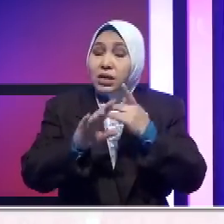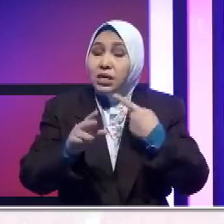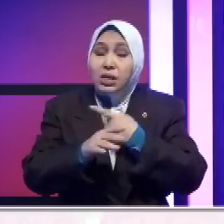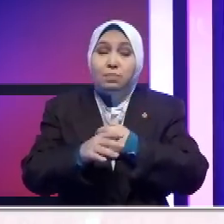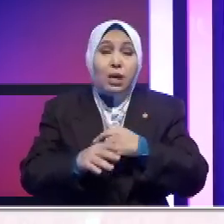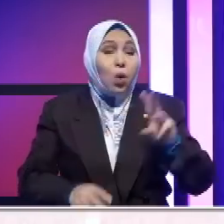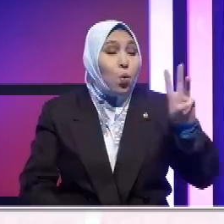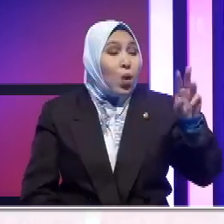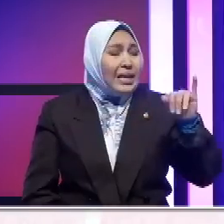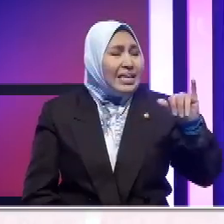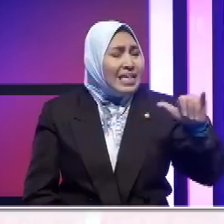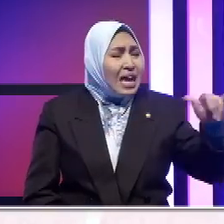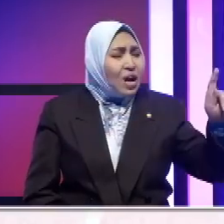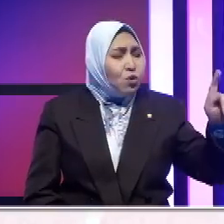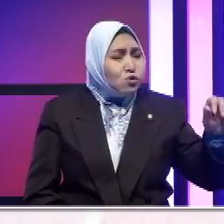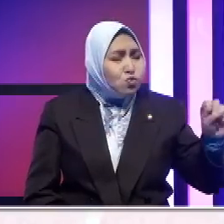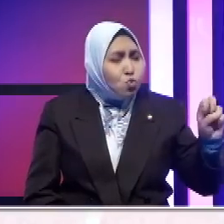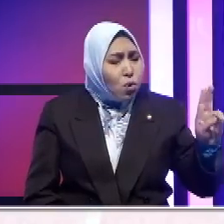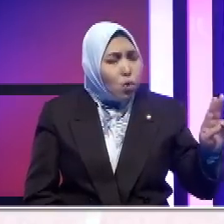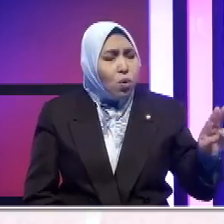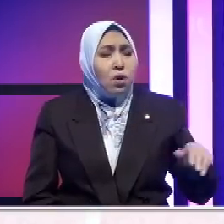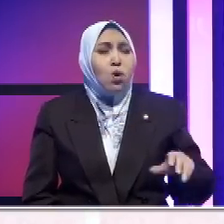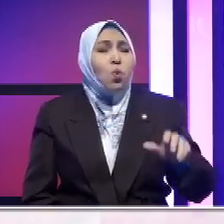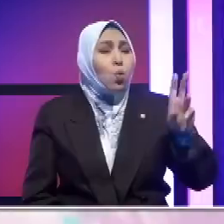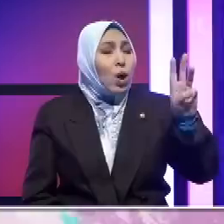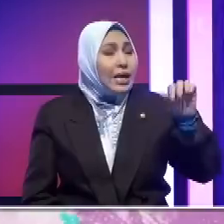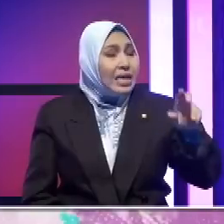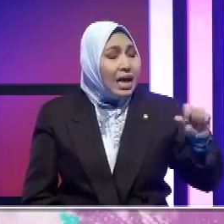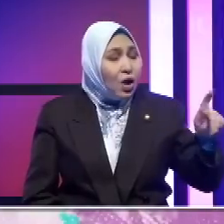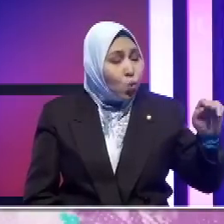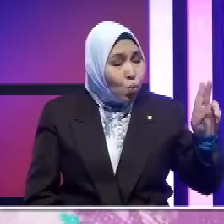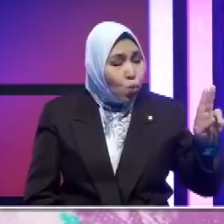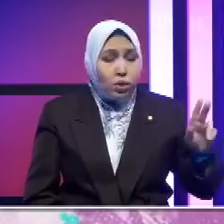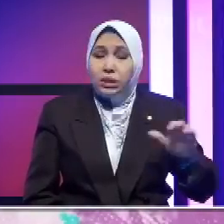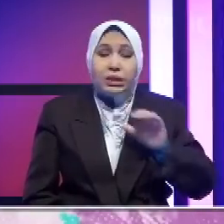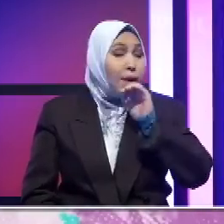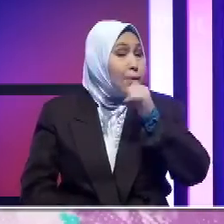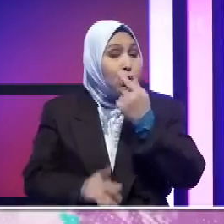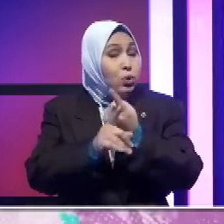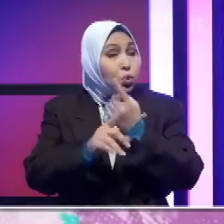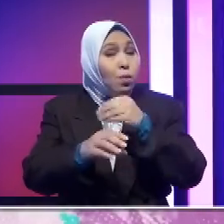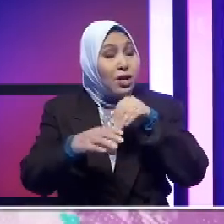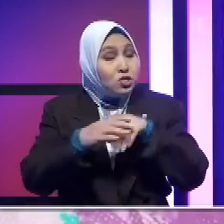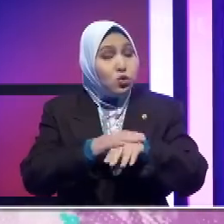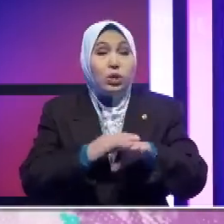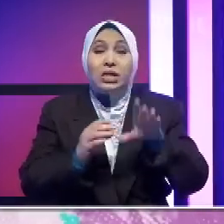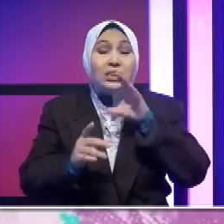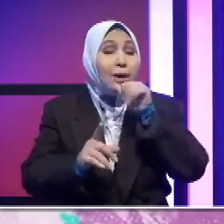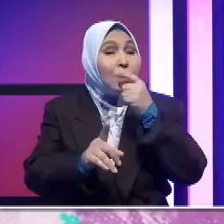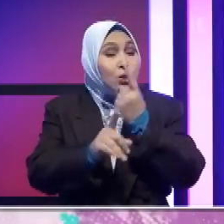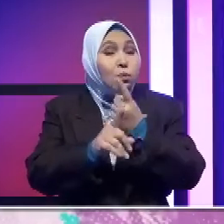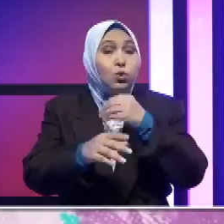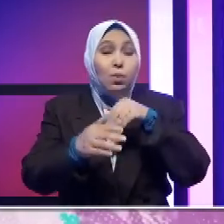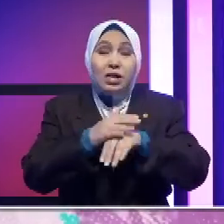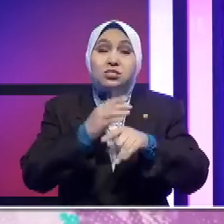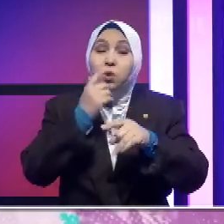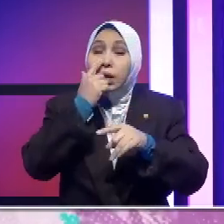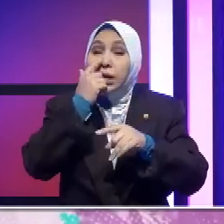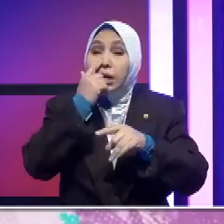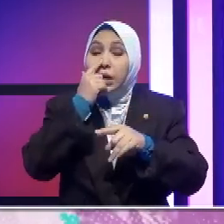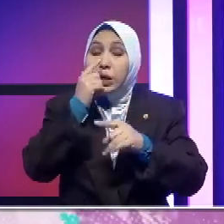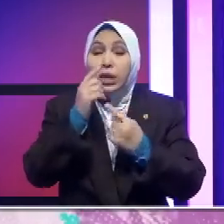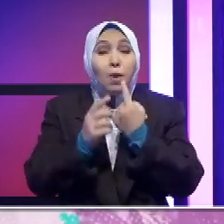wa iyasu wa iyaku, dia tak betul-betul masuk. Dia tak betul-betul masuk hidung,